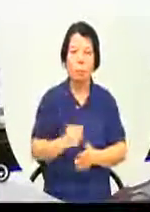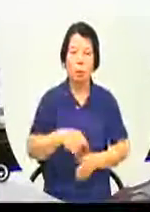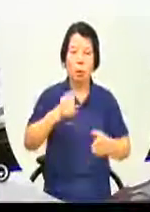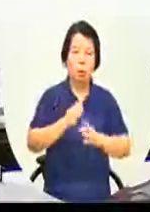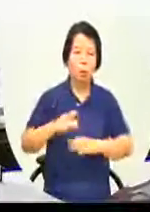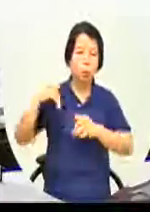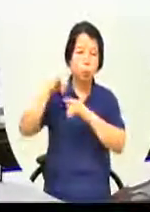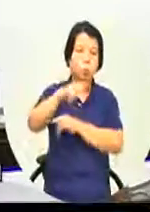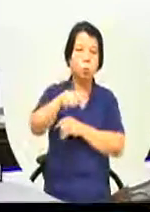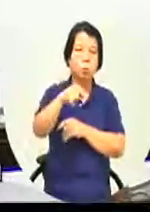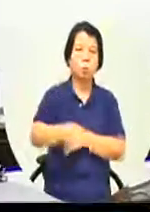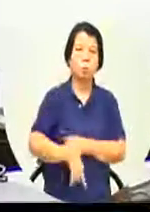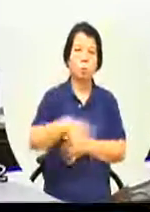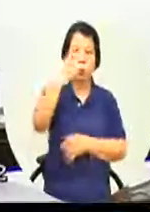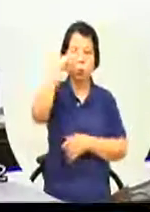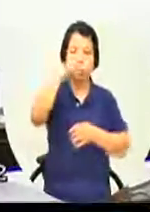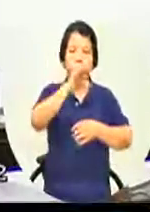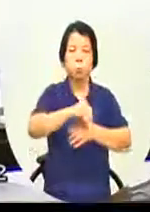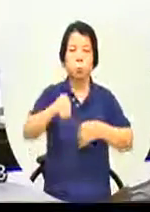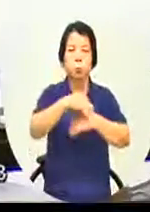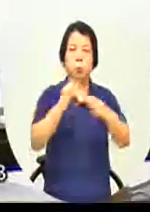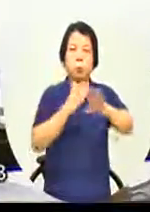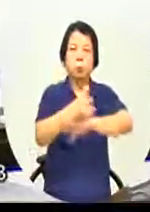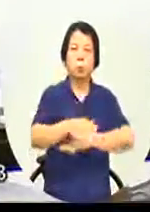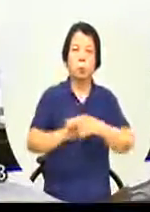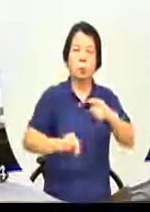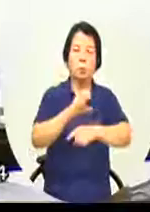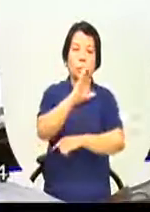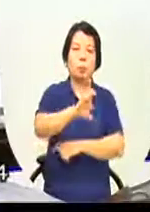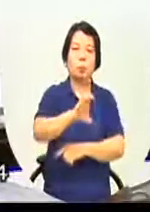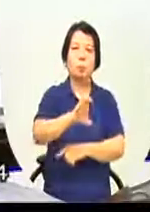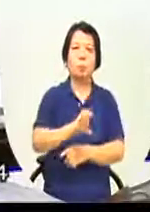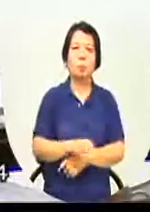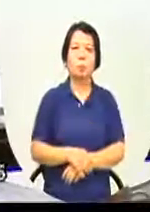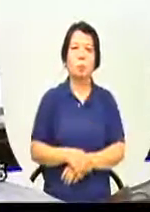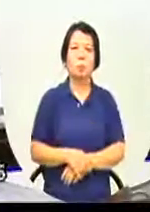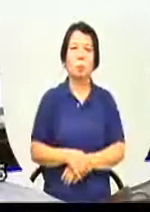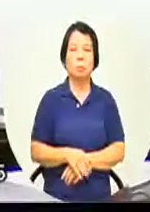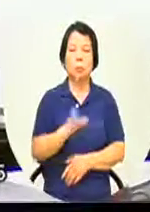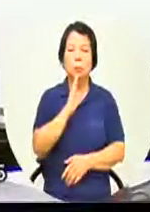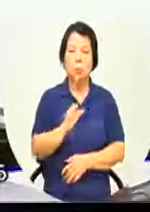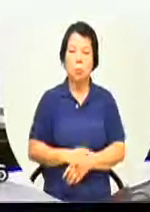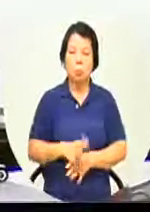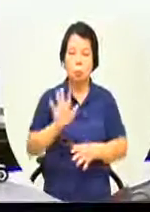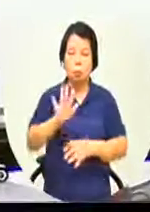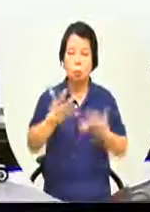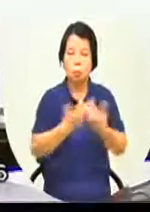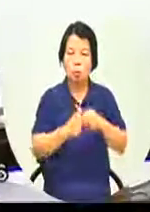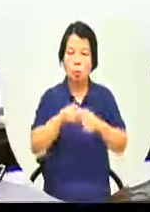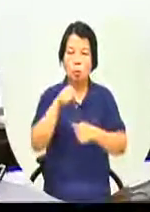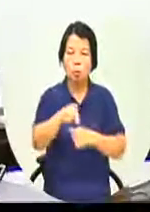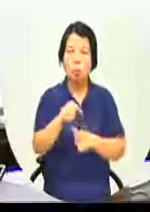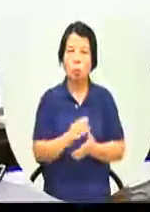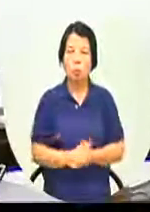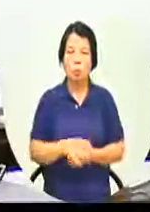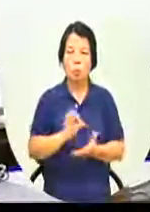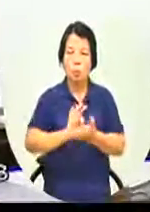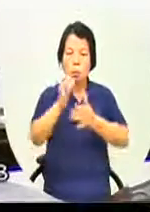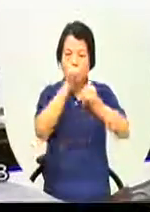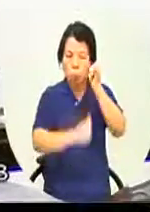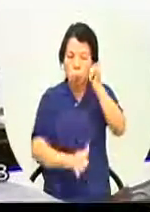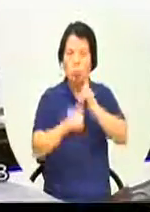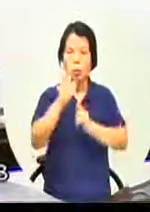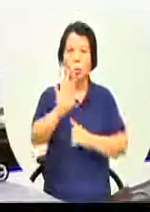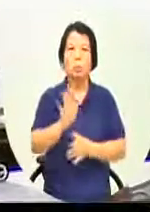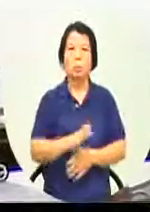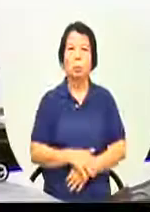巴？古巴超过九成以上是用有机的，但是它有它的历史背景，古